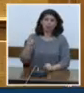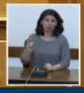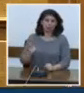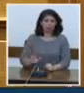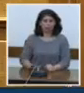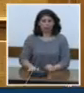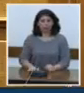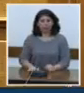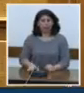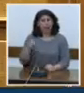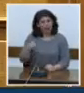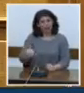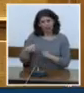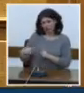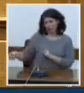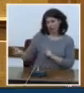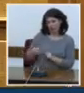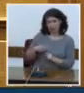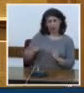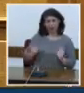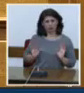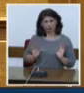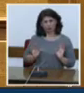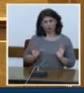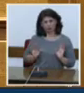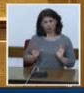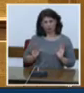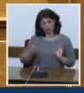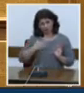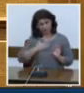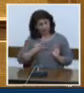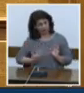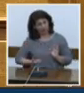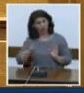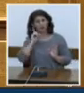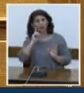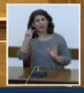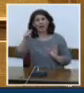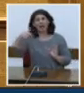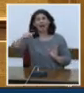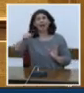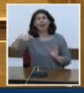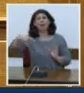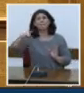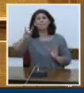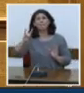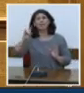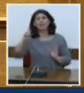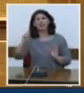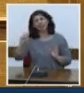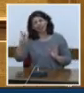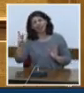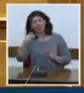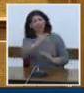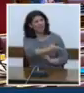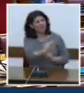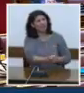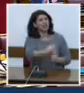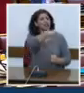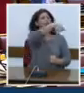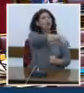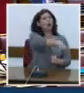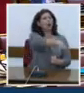αυτή να είναι η διαφορά μας. Εμείς έχουμε την κυρία Αγαπηδάκη και εσείς έχετε τον κύριο Πολάκη. Ίσως τελικά αυτό να τα λέει